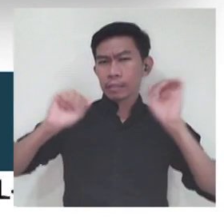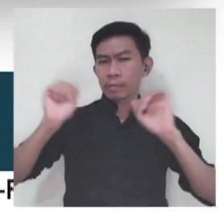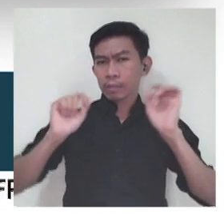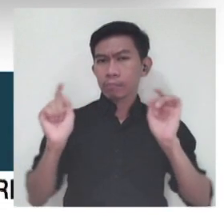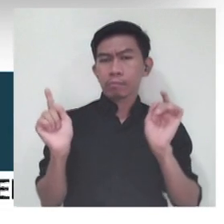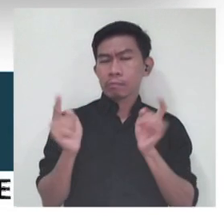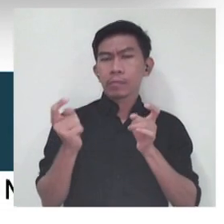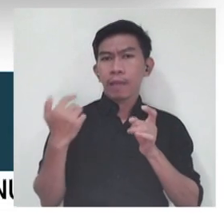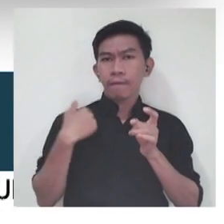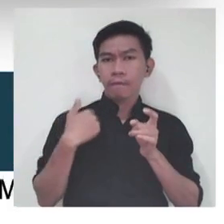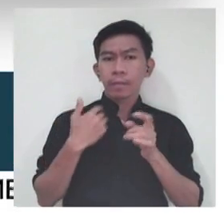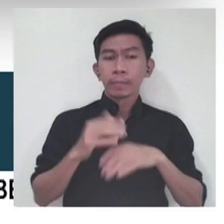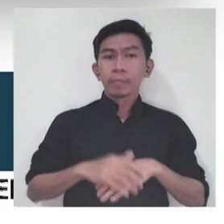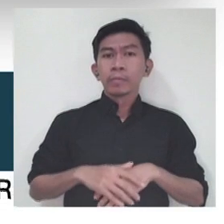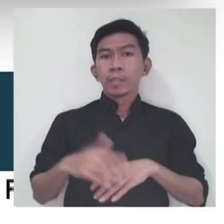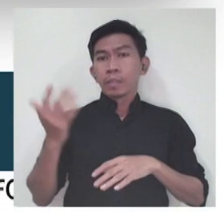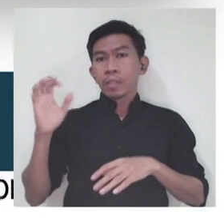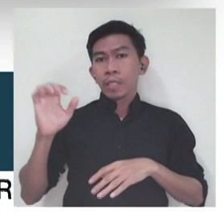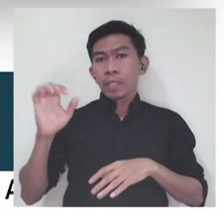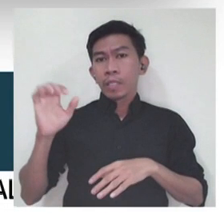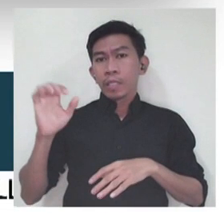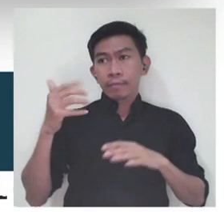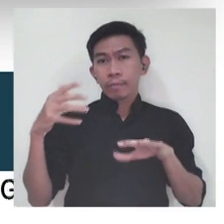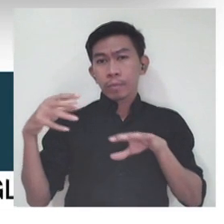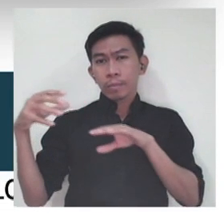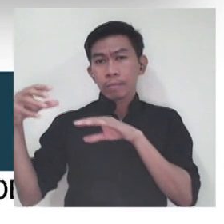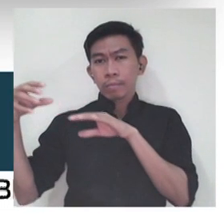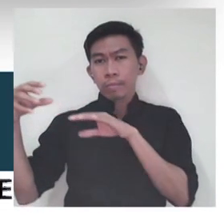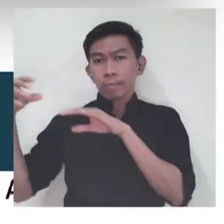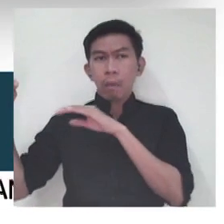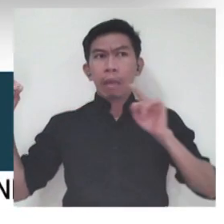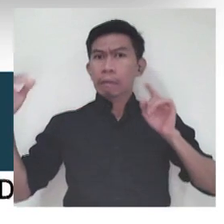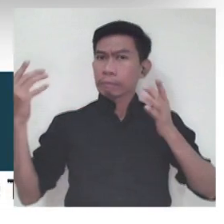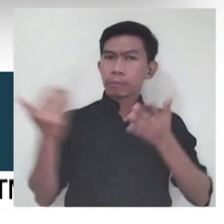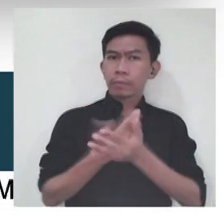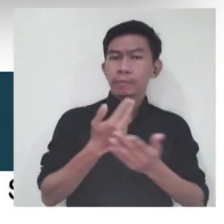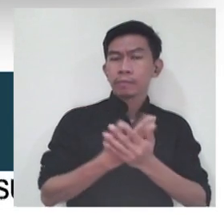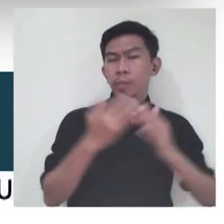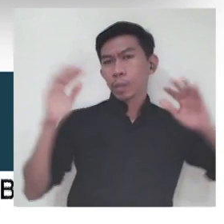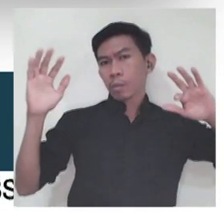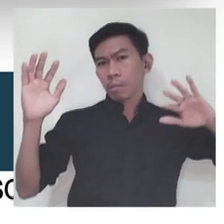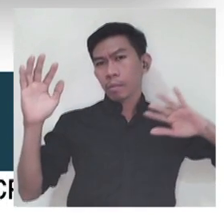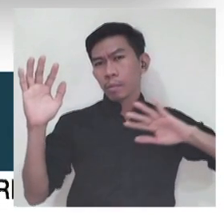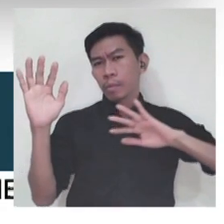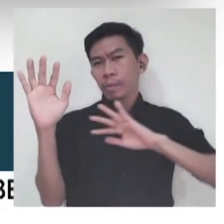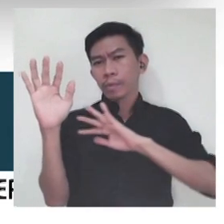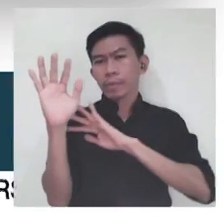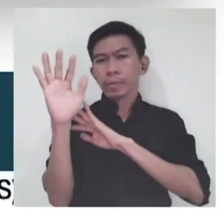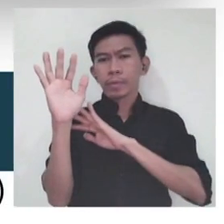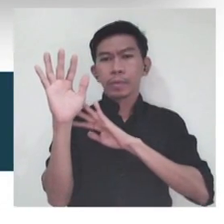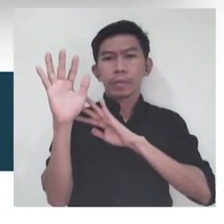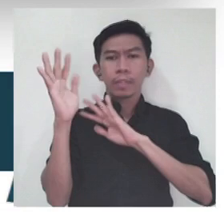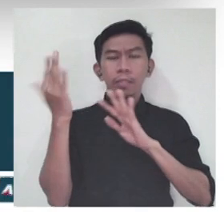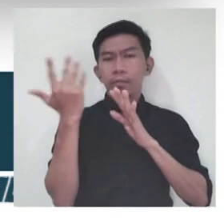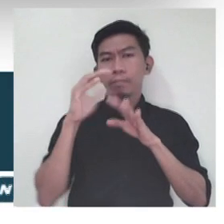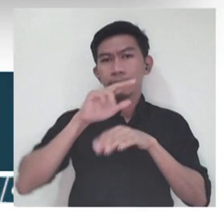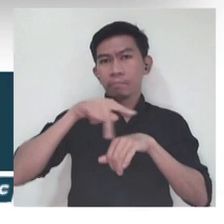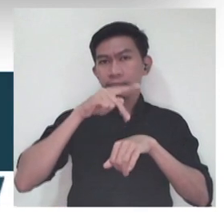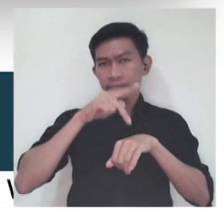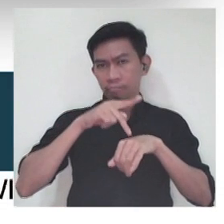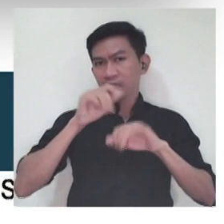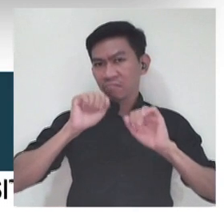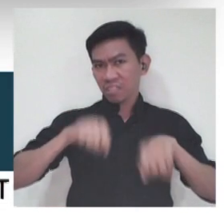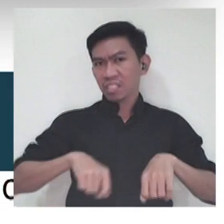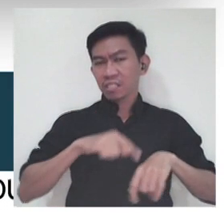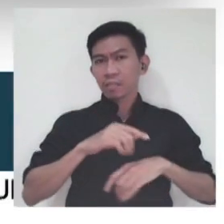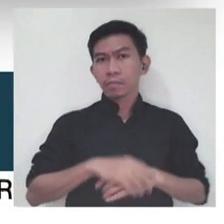si Egay, pero meron po tayong binabantayan na isa pang sama ng panahon na posible pong pumasok sa ating Philippine Area of